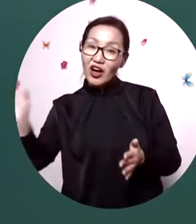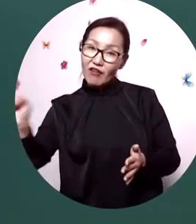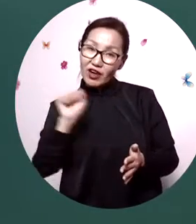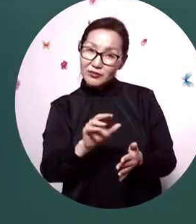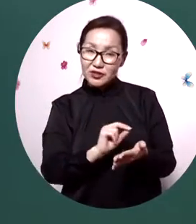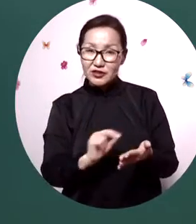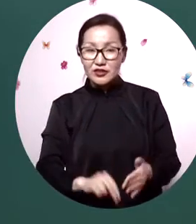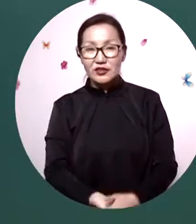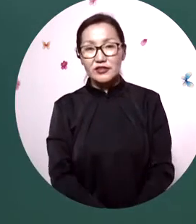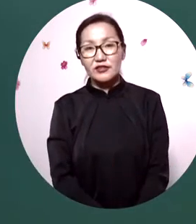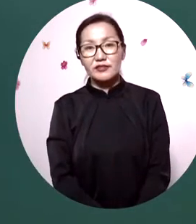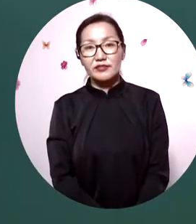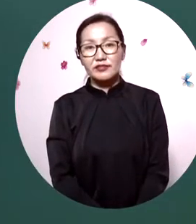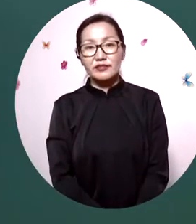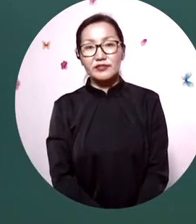би